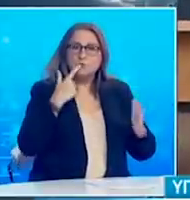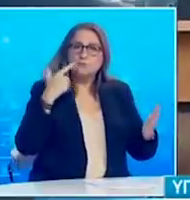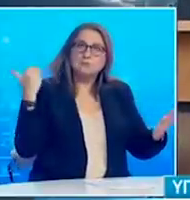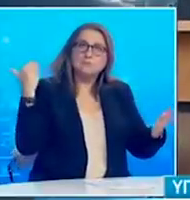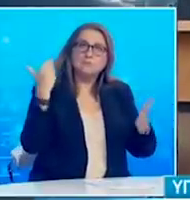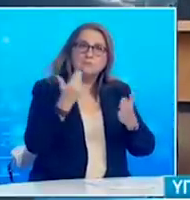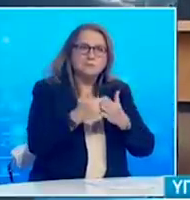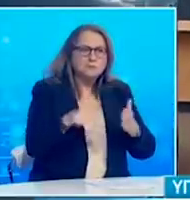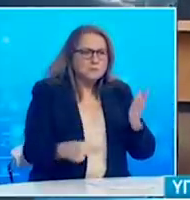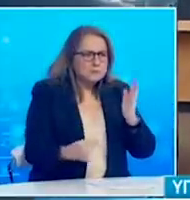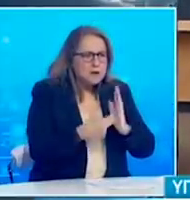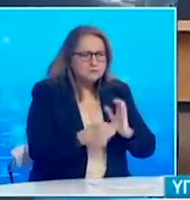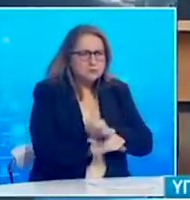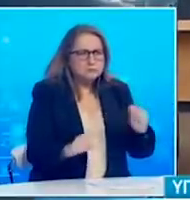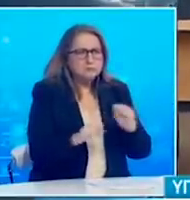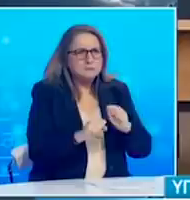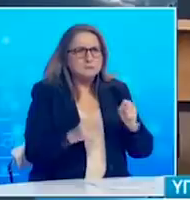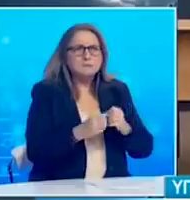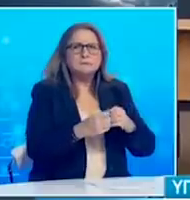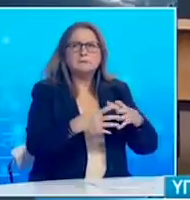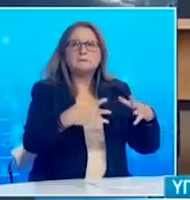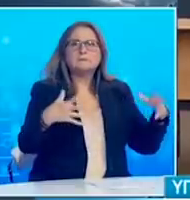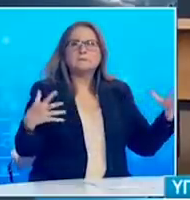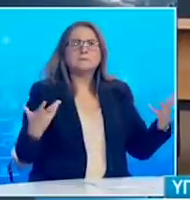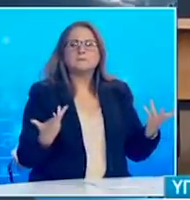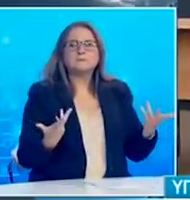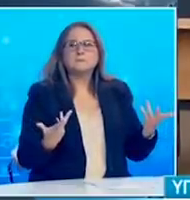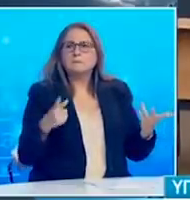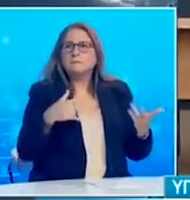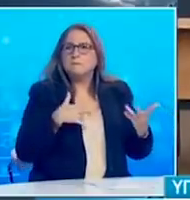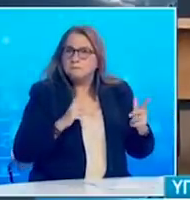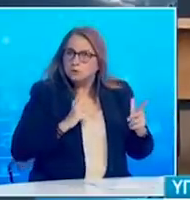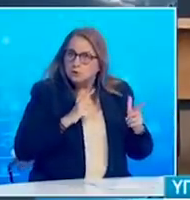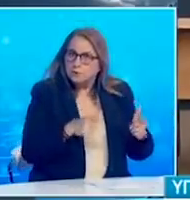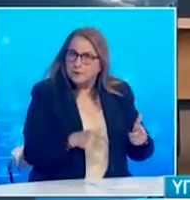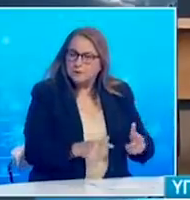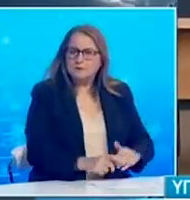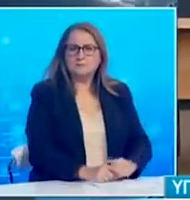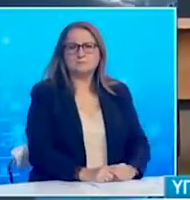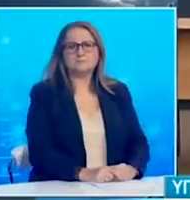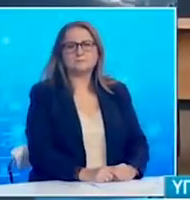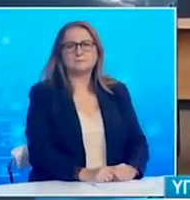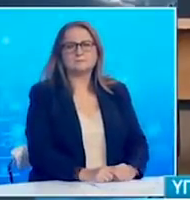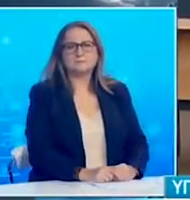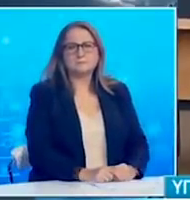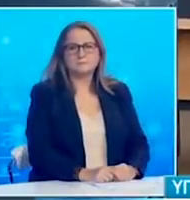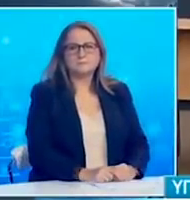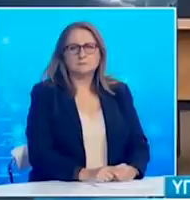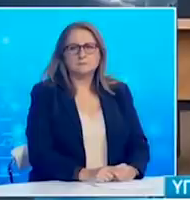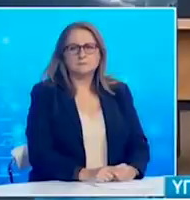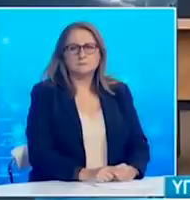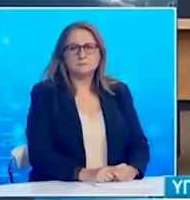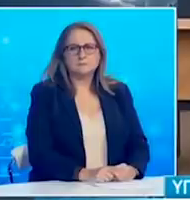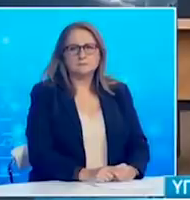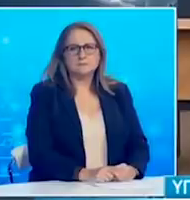των κρουσμάτων, τον Αύγουστο, αυτό το ένα, το δεύτερο, στο γύρο με την κύριο Πρωθυπουργή. Επειδή ήσαν εμάχοι το προηγούμενο